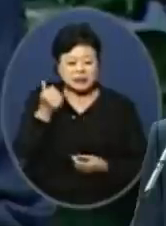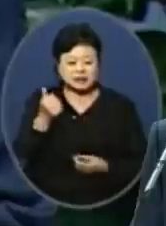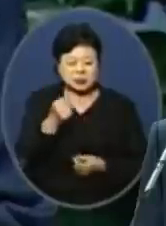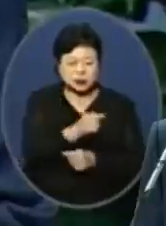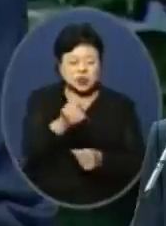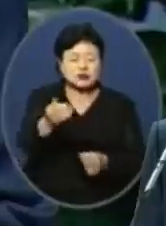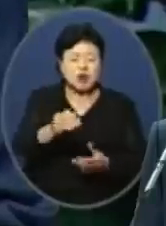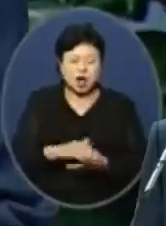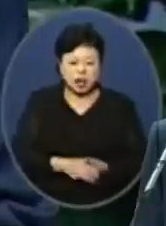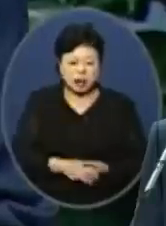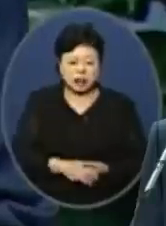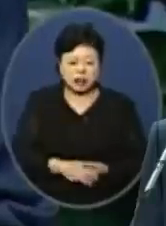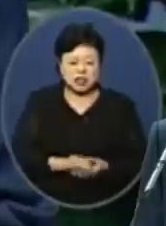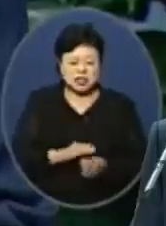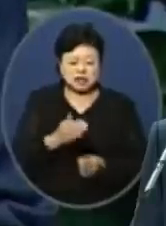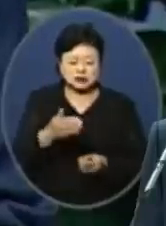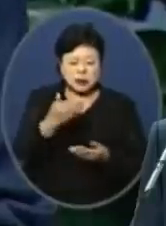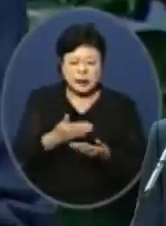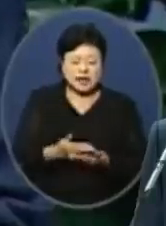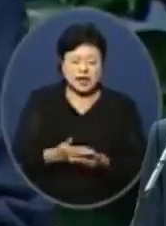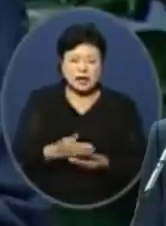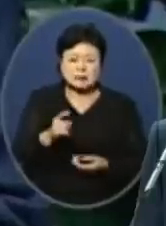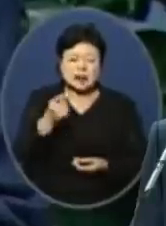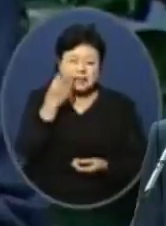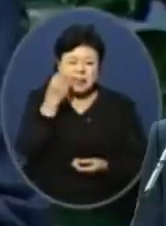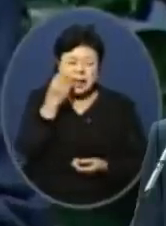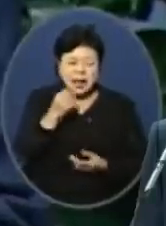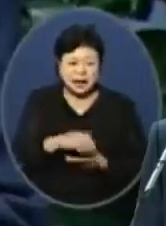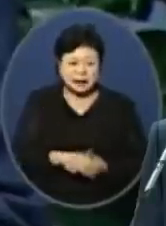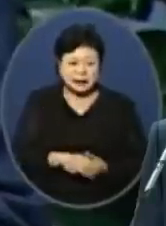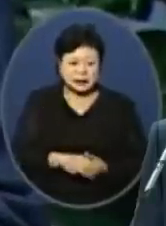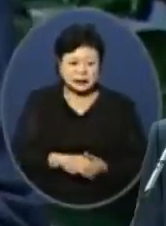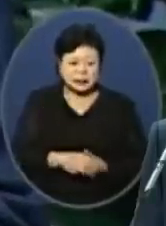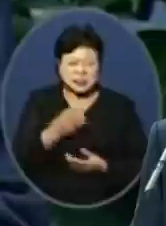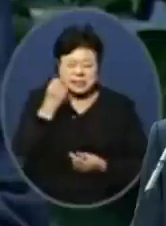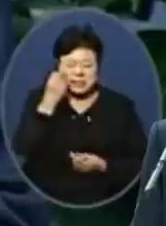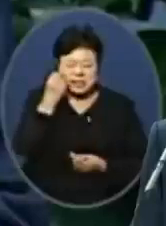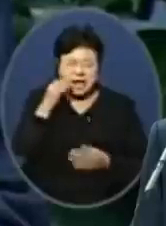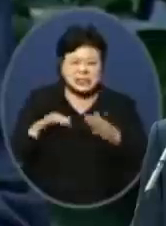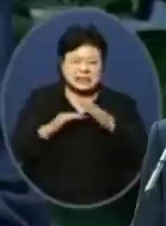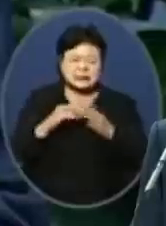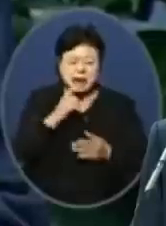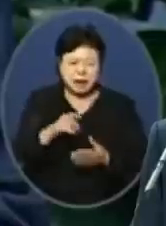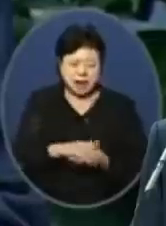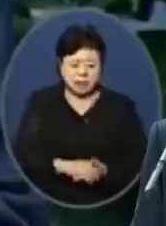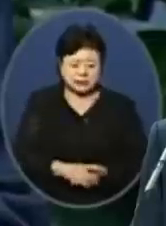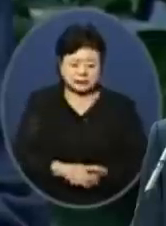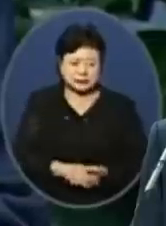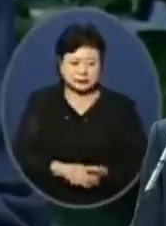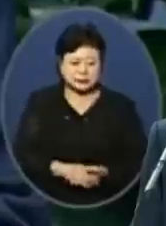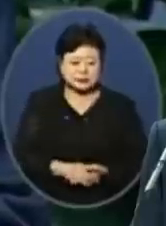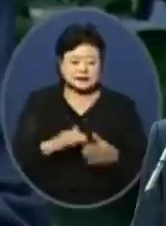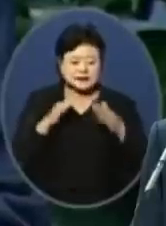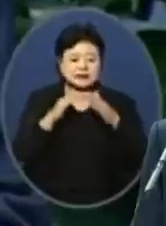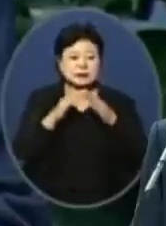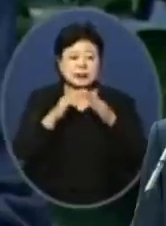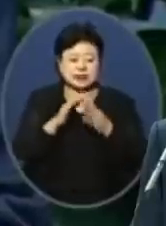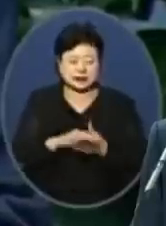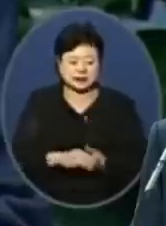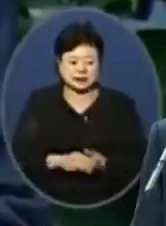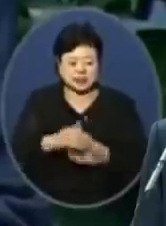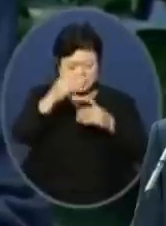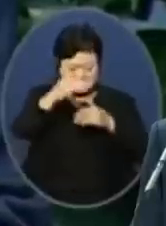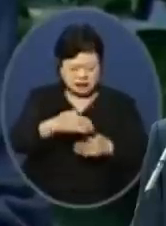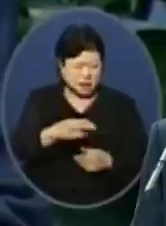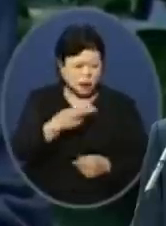아버지는 용서하시고 사랑하시고 받아들인다니 콩가루 집안 아닙니까? 집안에